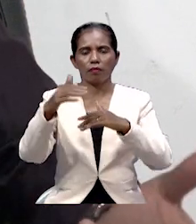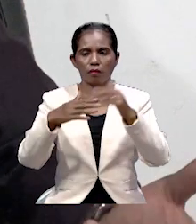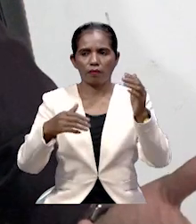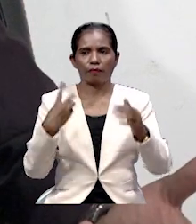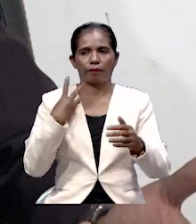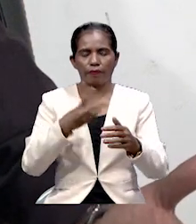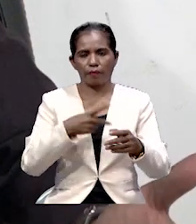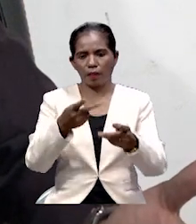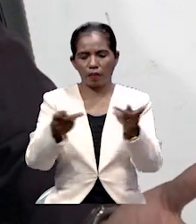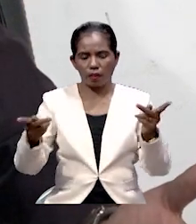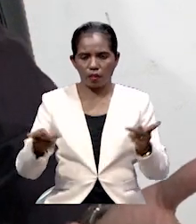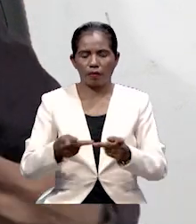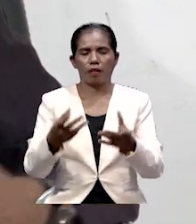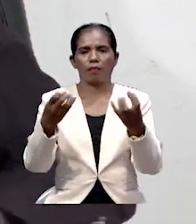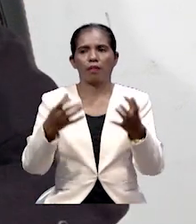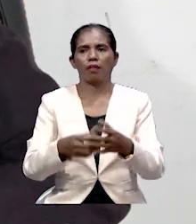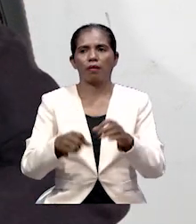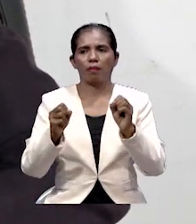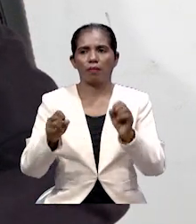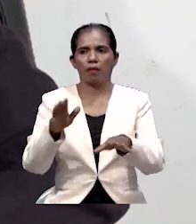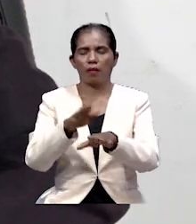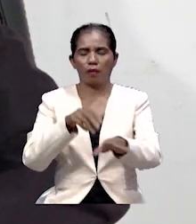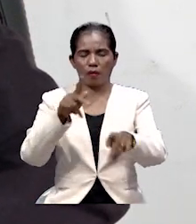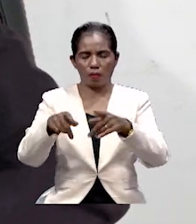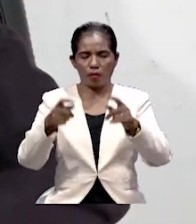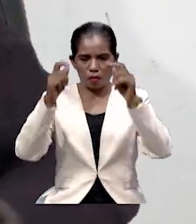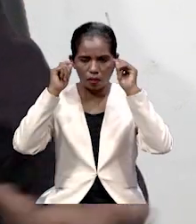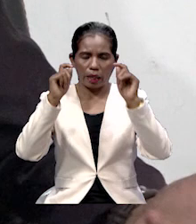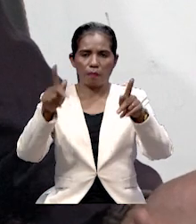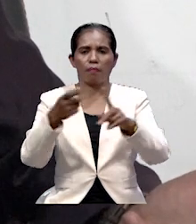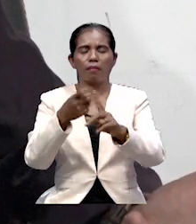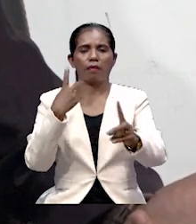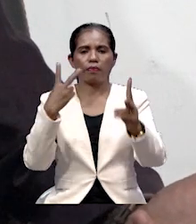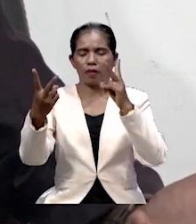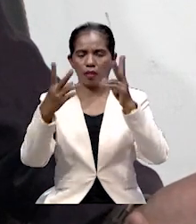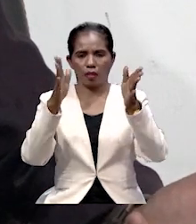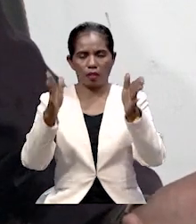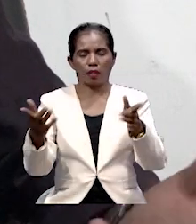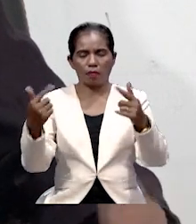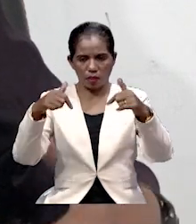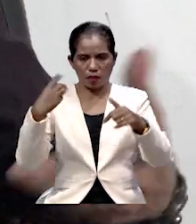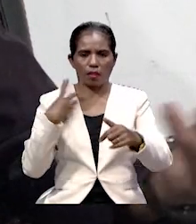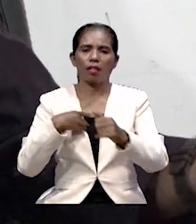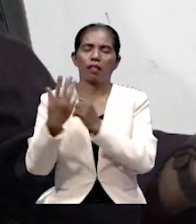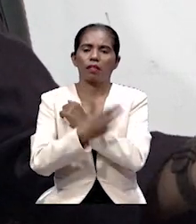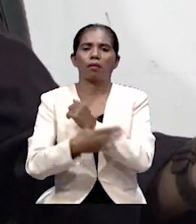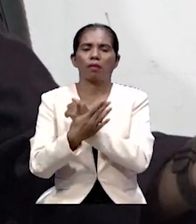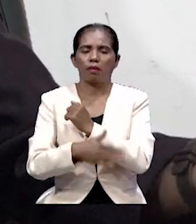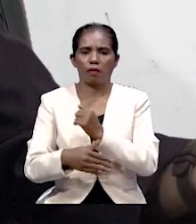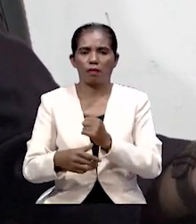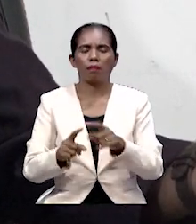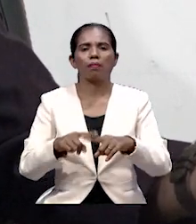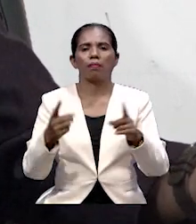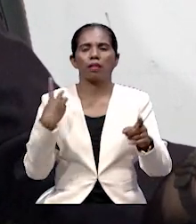Ita area turistiku barbarak nebe bela atrai turista sira mai tenerai. Ita bela hetan rendimento wis neba. Mas oi ngira ema bai tani